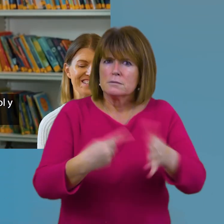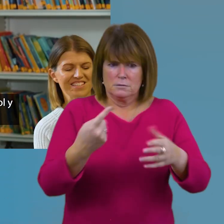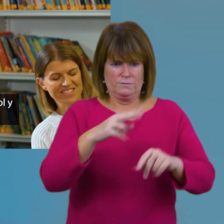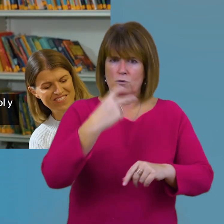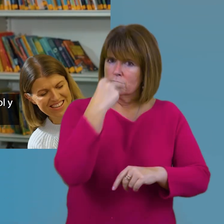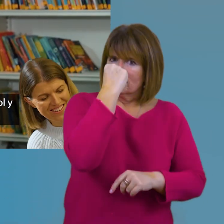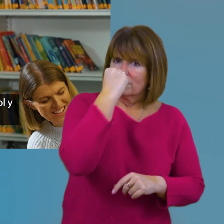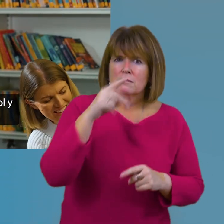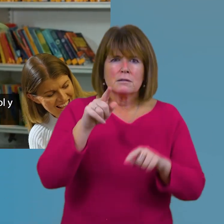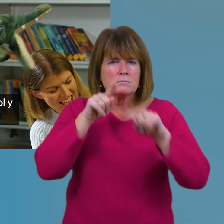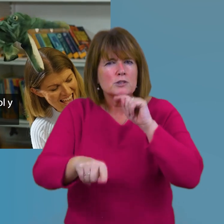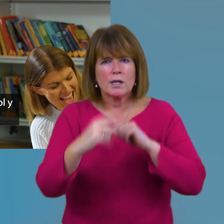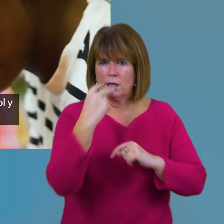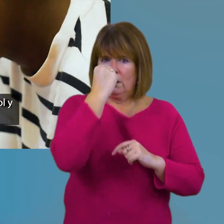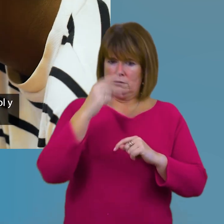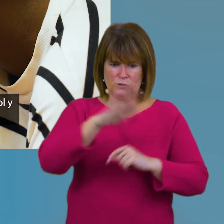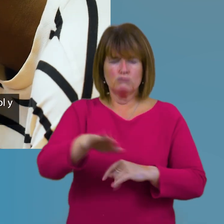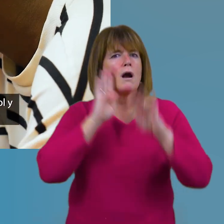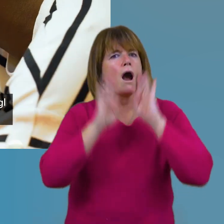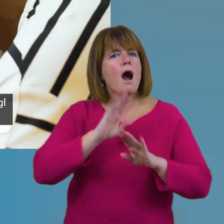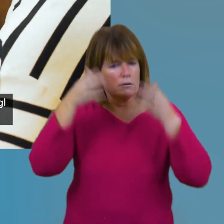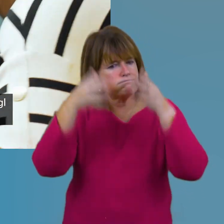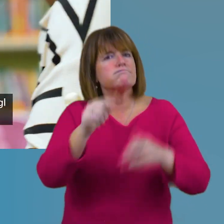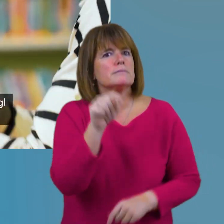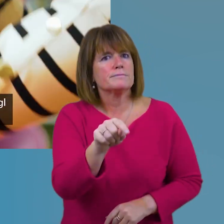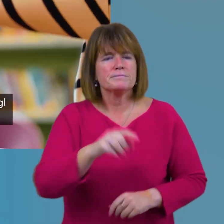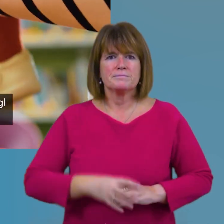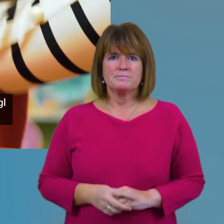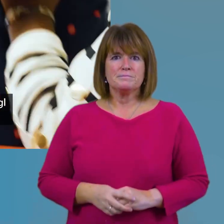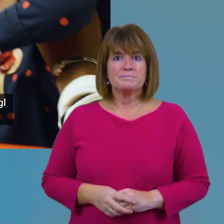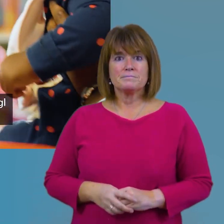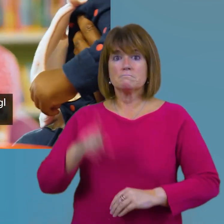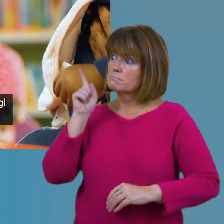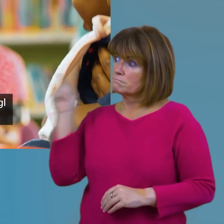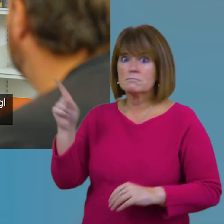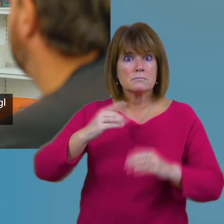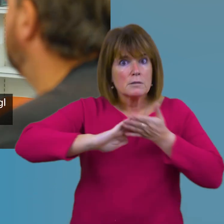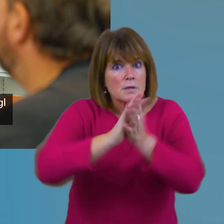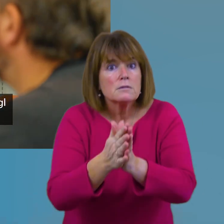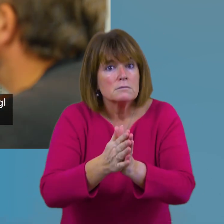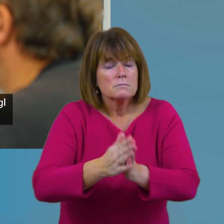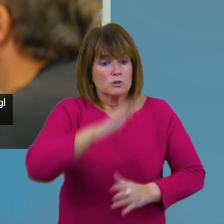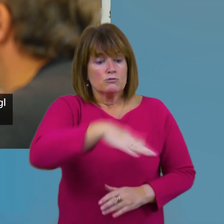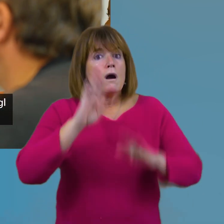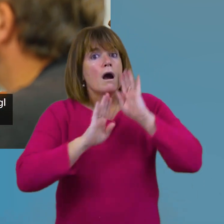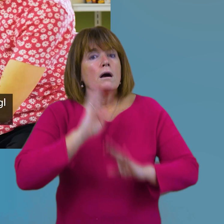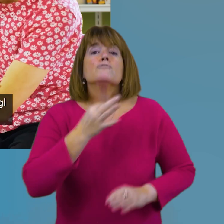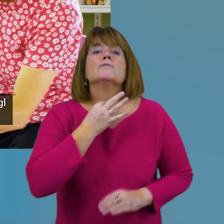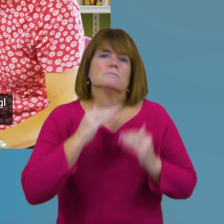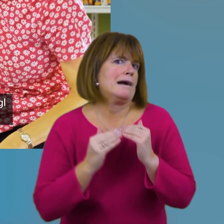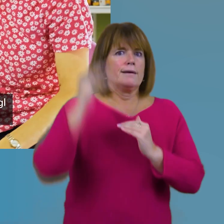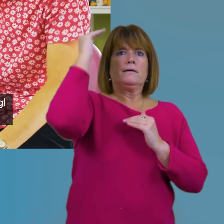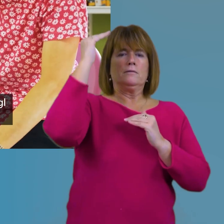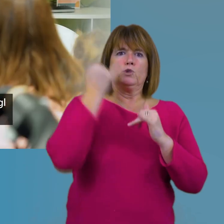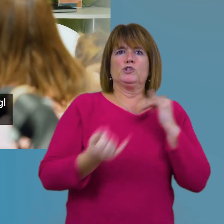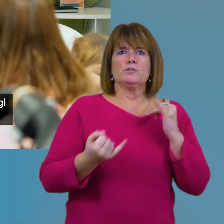yn benodol y brechlyn chwistrell trwyn i blant ifanc. Esboniodd Dr Bernard fod plant ifanc mewn mwy o berygl o fod yn sâl iawn os